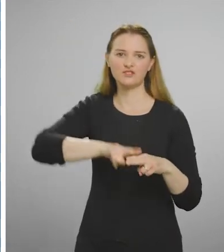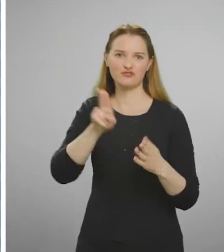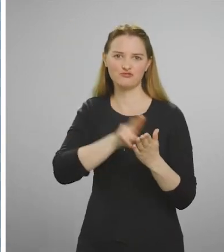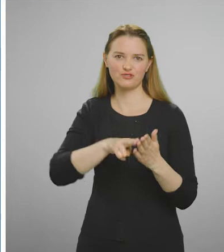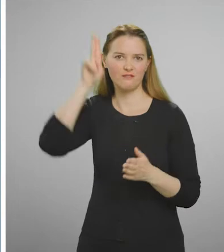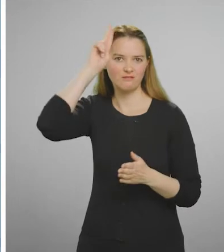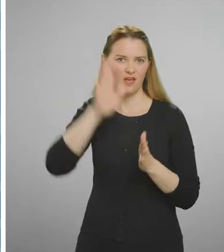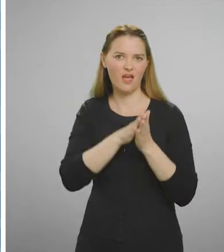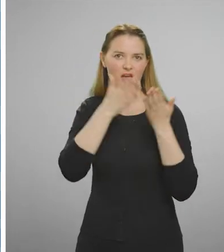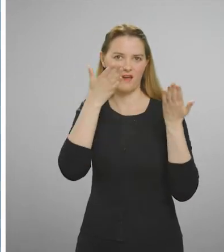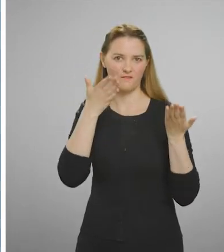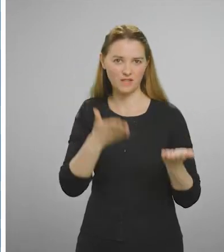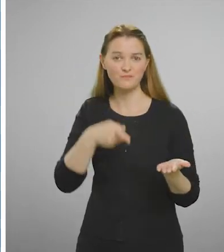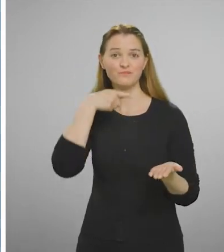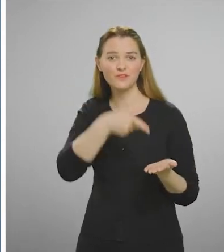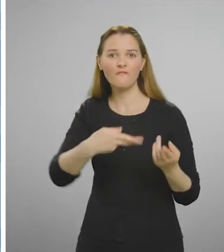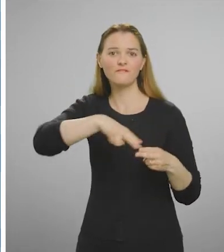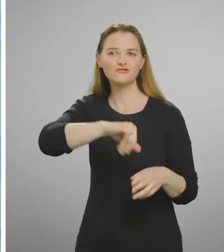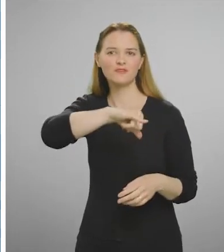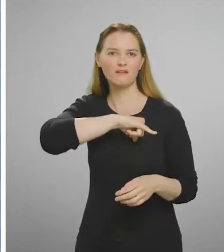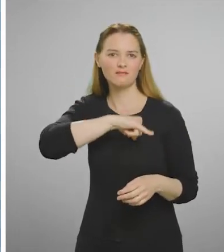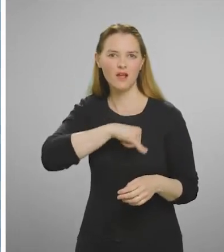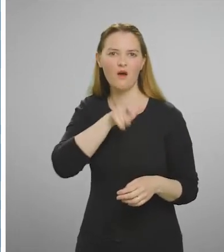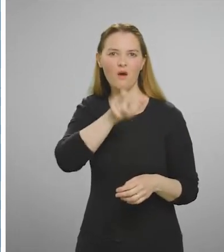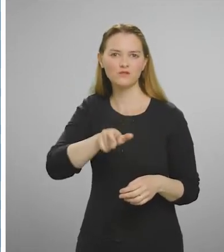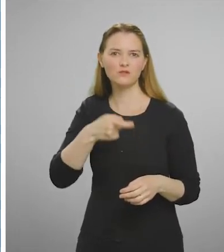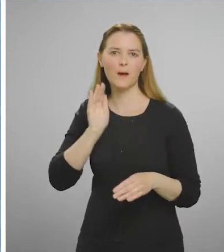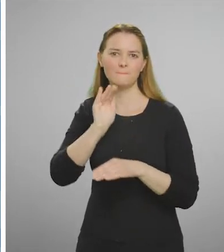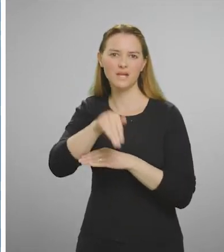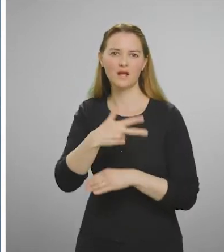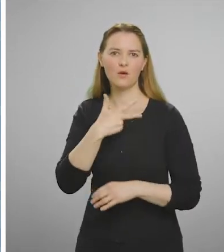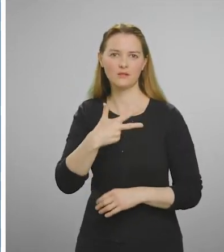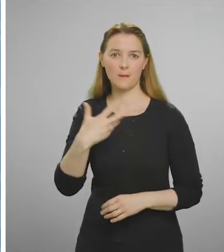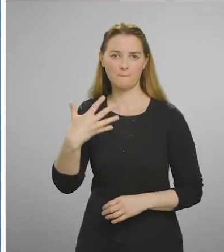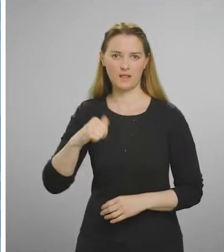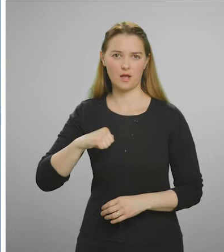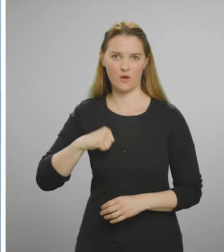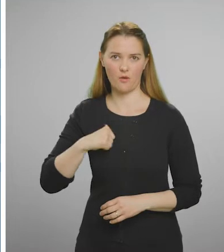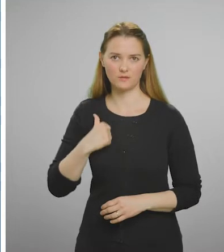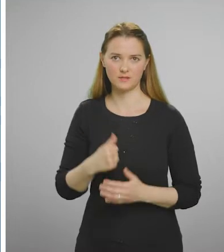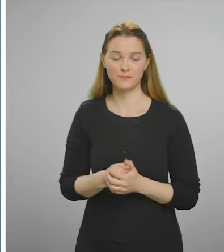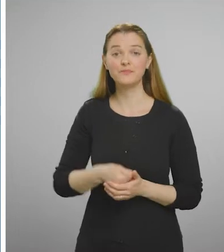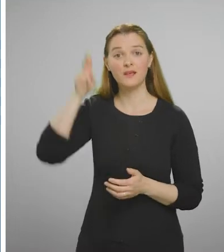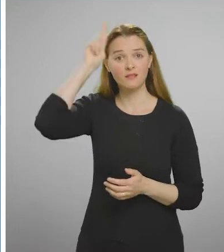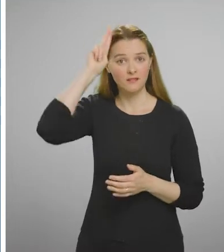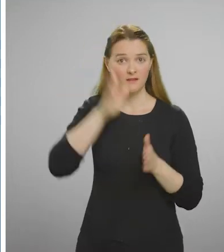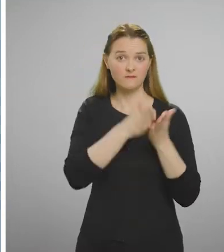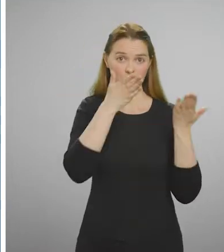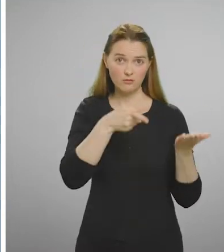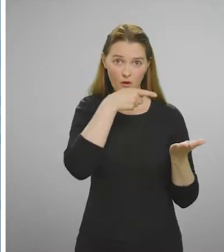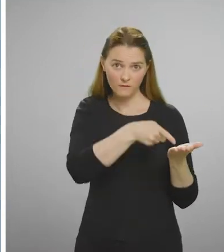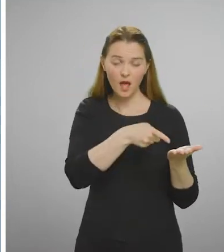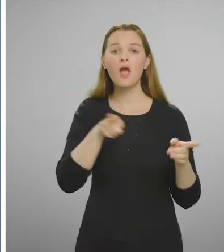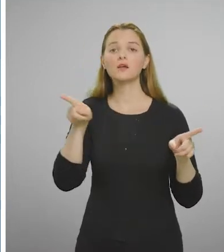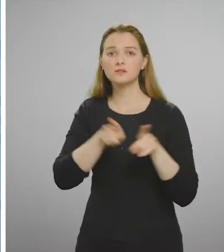novine. Za online izdanja dnevnih novina više su zainteresirane osobe starije od 35 godina. Osim